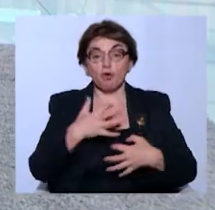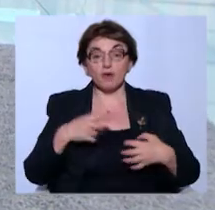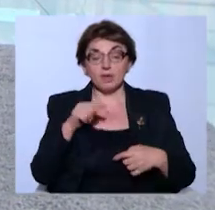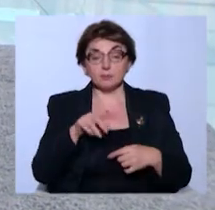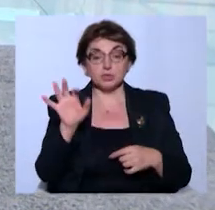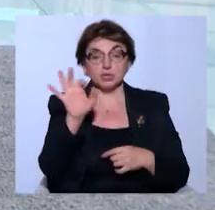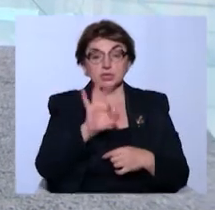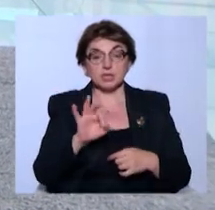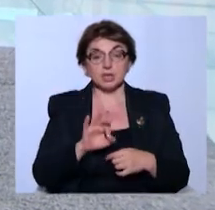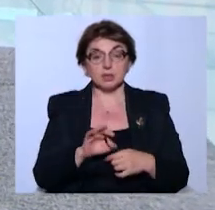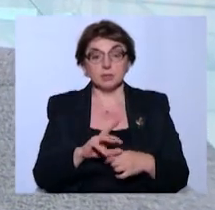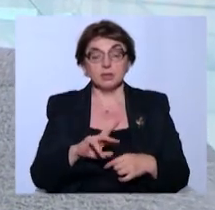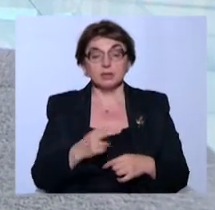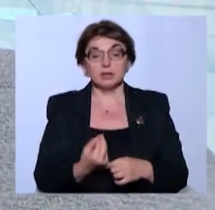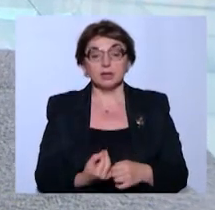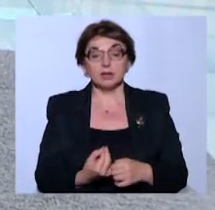შესახებ და